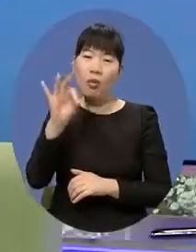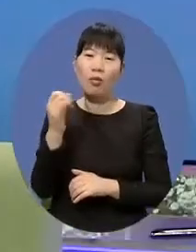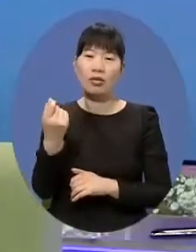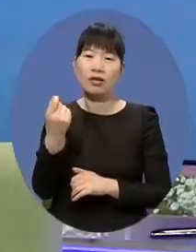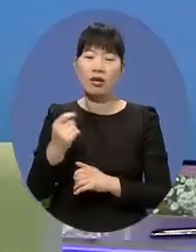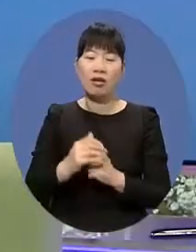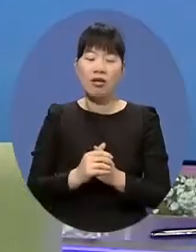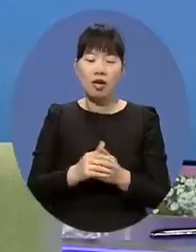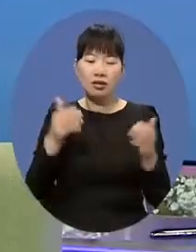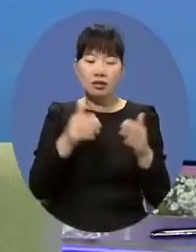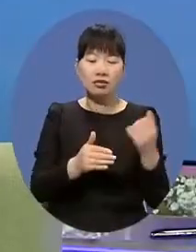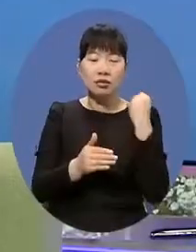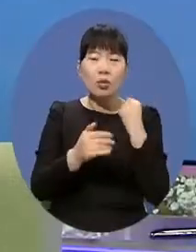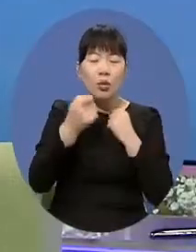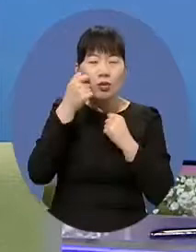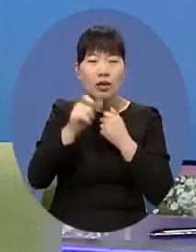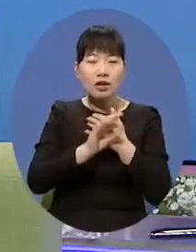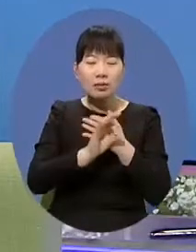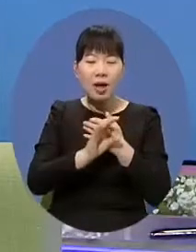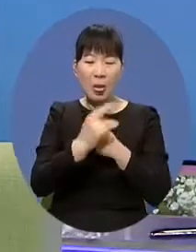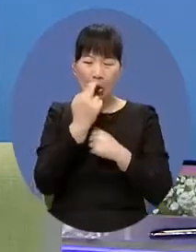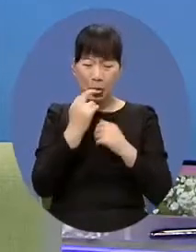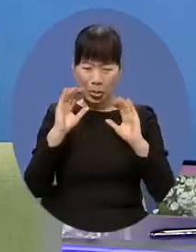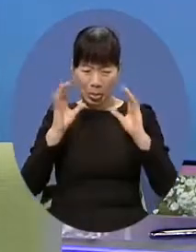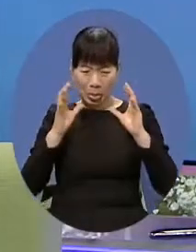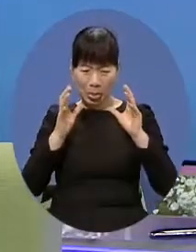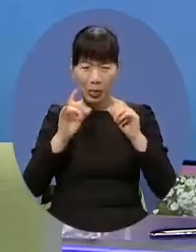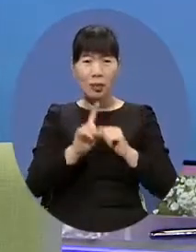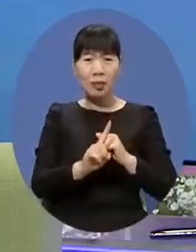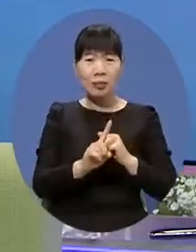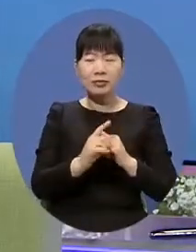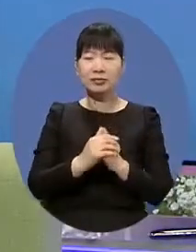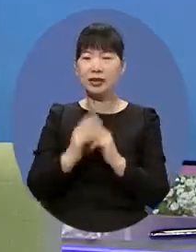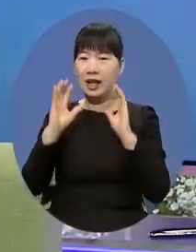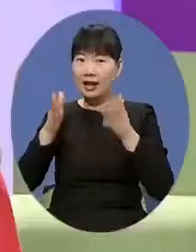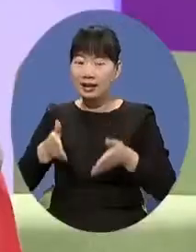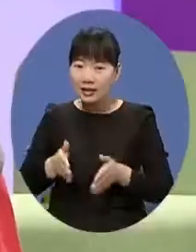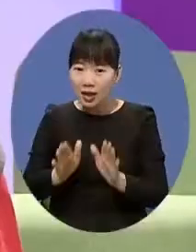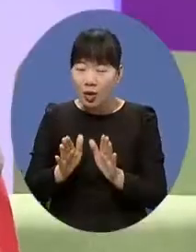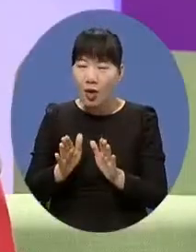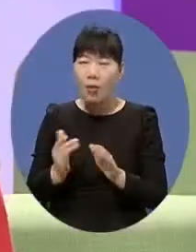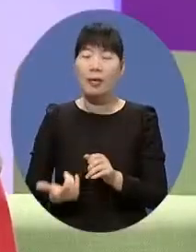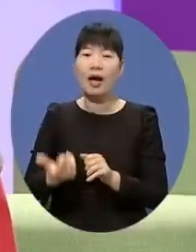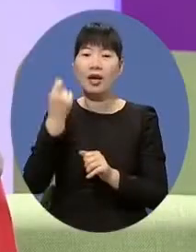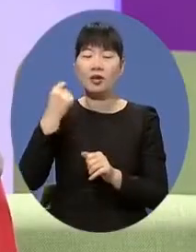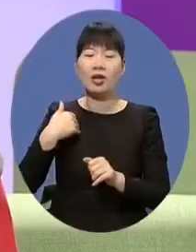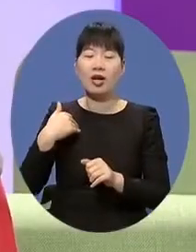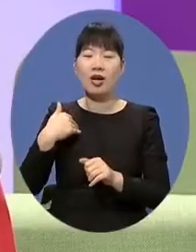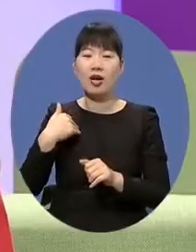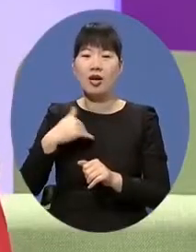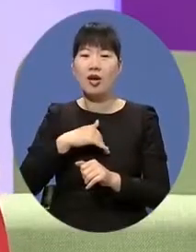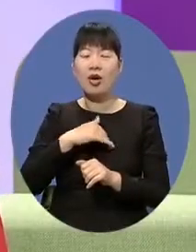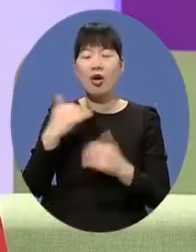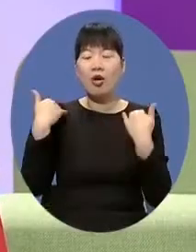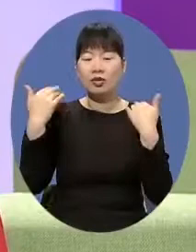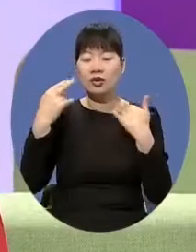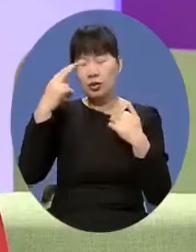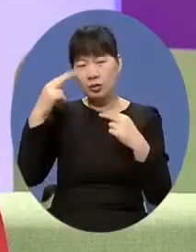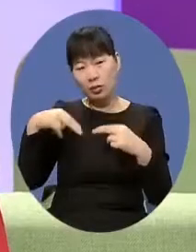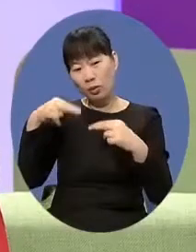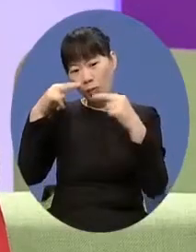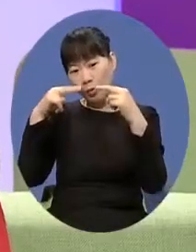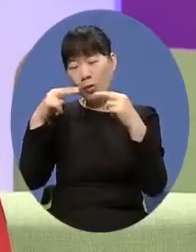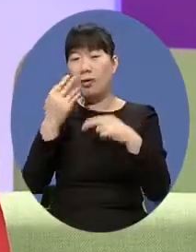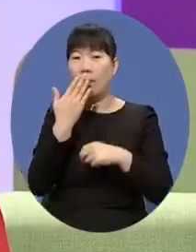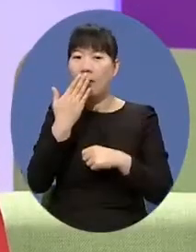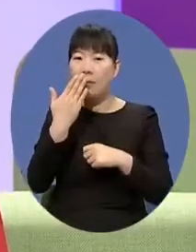5개월 정도면 이게 되나요? 5개월은 거의 깐난쟁이 아닙니까? 네. 아기가 태어나자마자 우리의 눈을 보고요. 맞출 수가 있어요, 눈을.